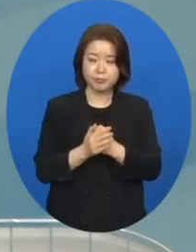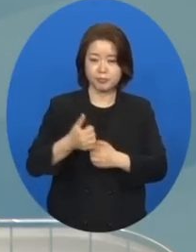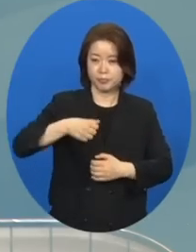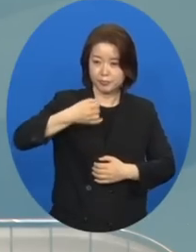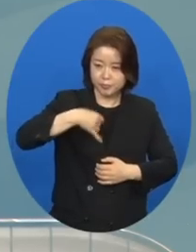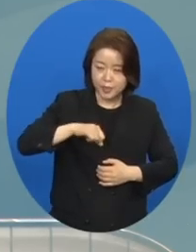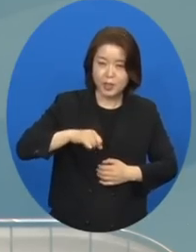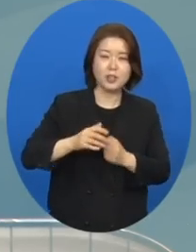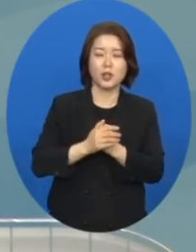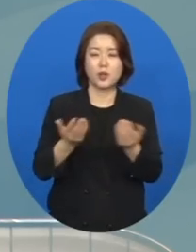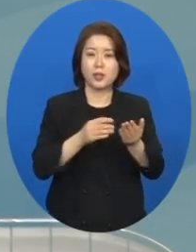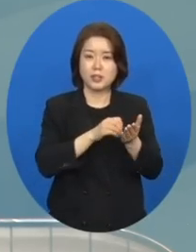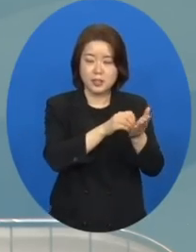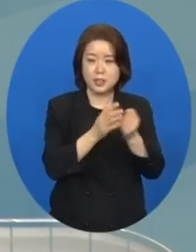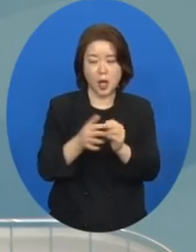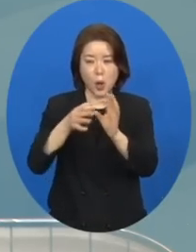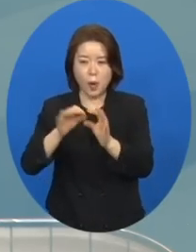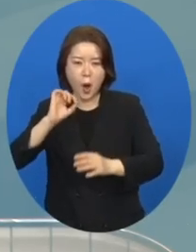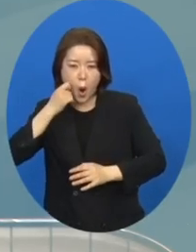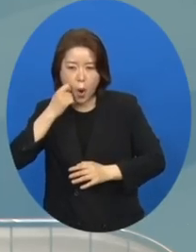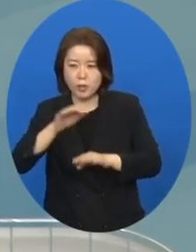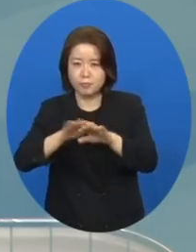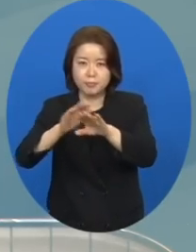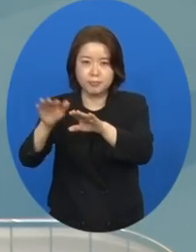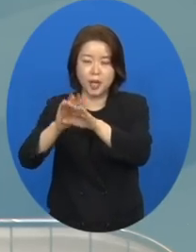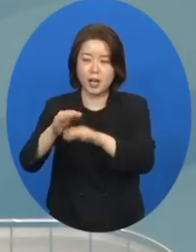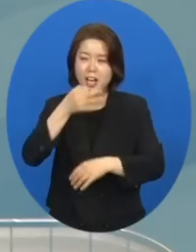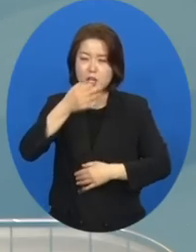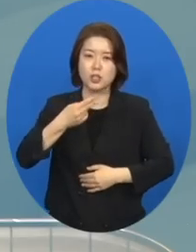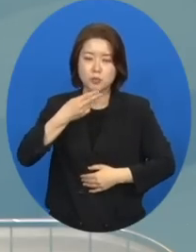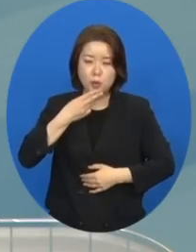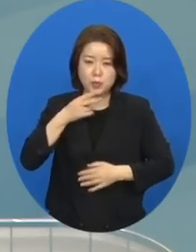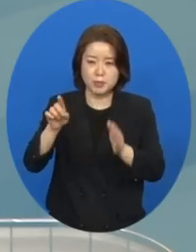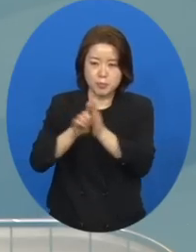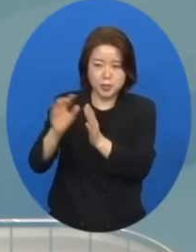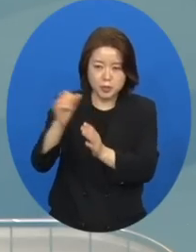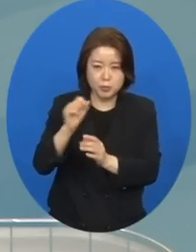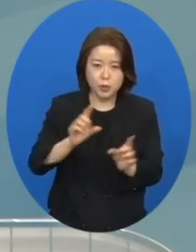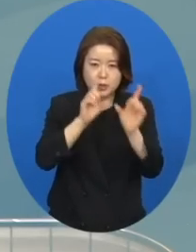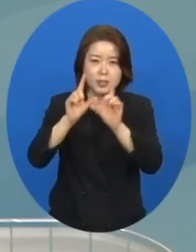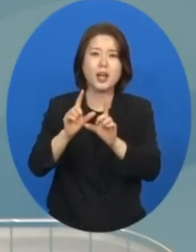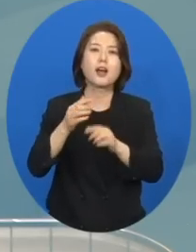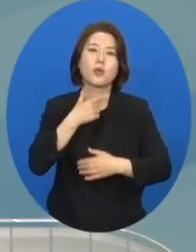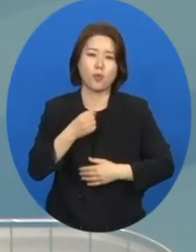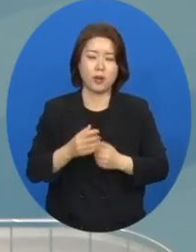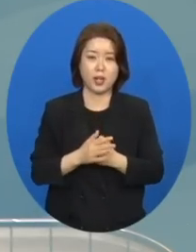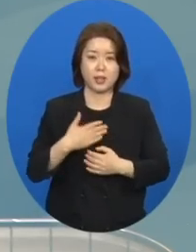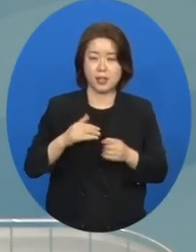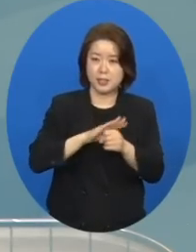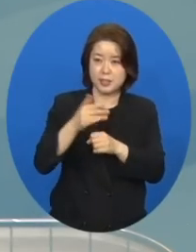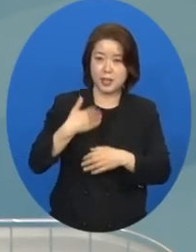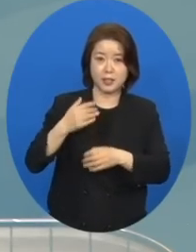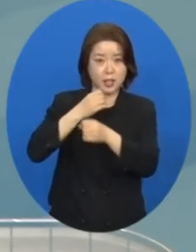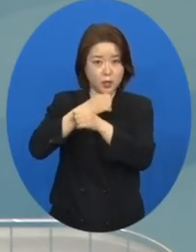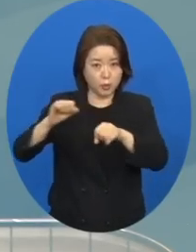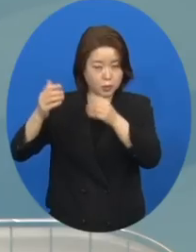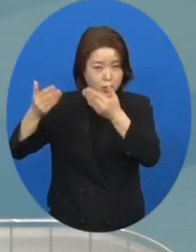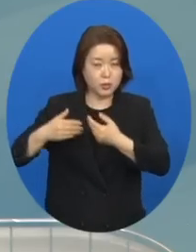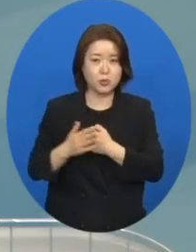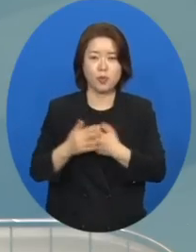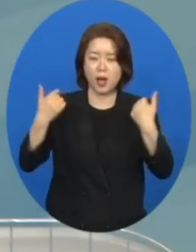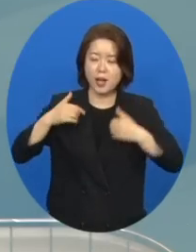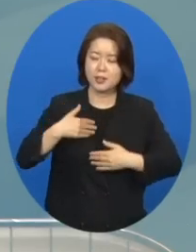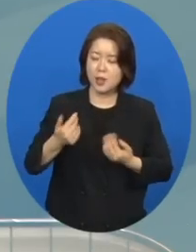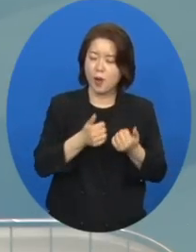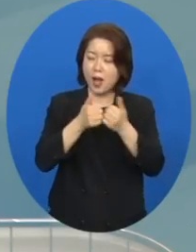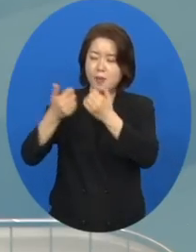관계 어려움을 잘 이겨 내고 욕심없이 믿음으로 살아갈 내는 것입니다 나를 사랑하시고 나의 죄를 용서하시고 언제나 나와 함께 하시는